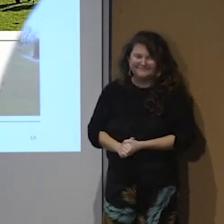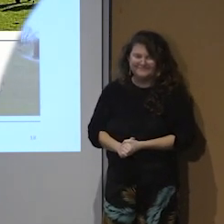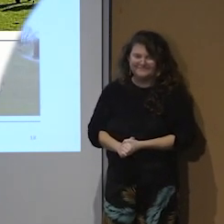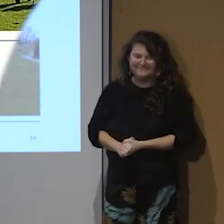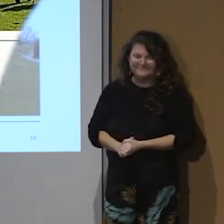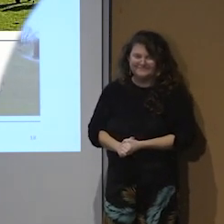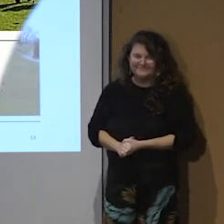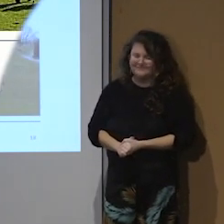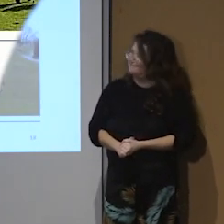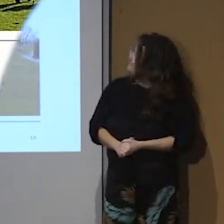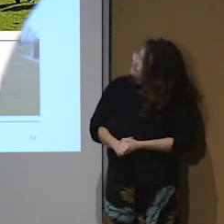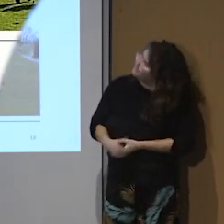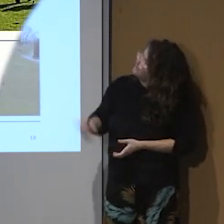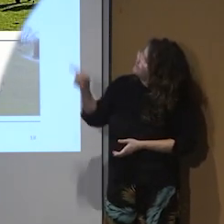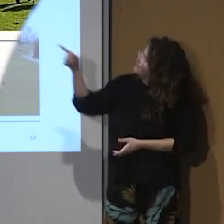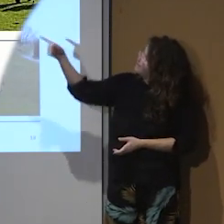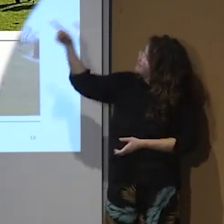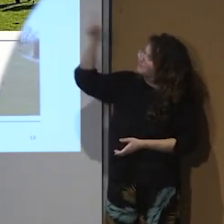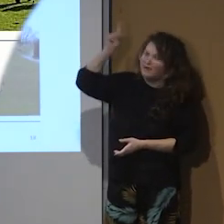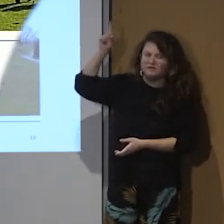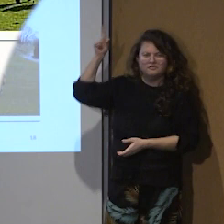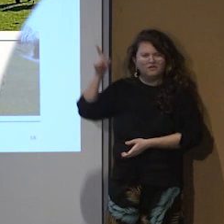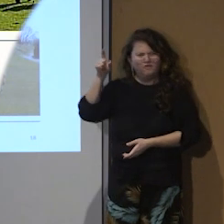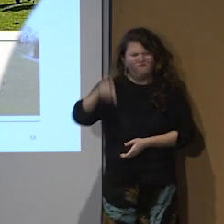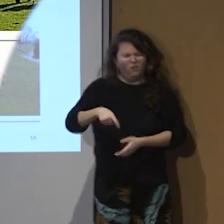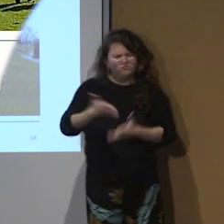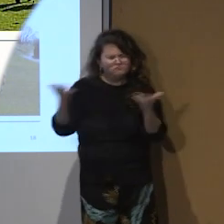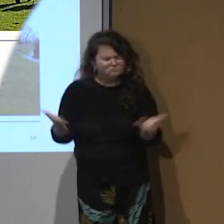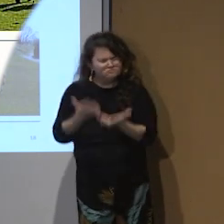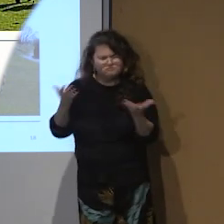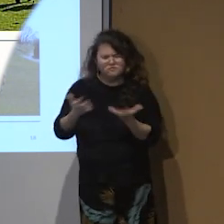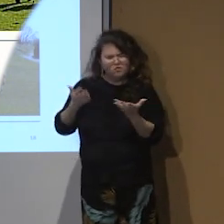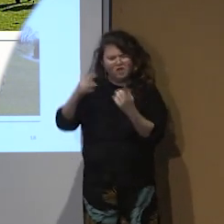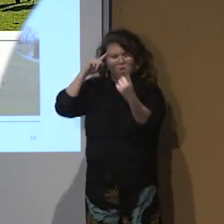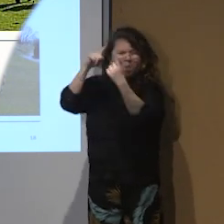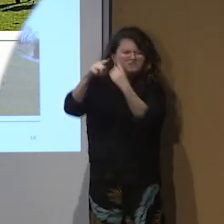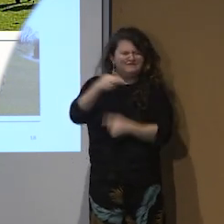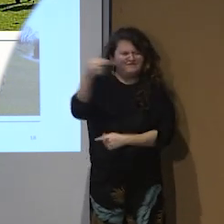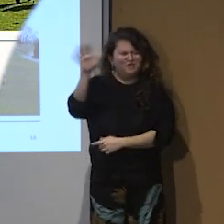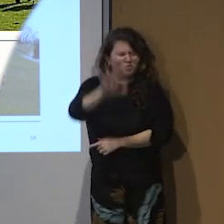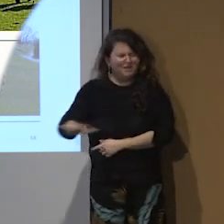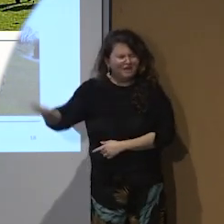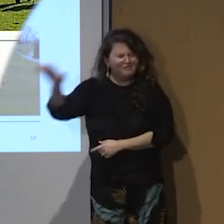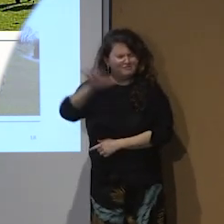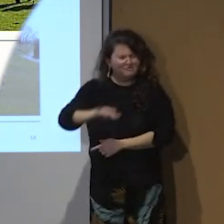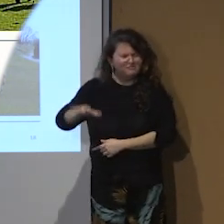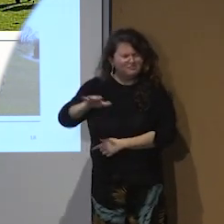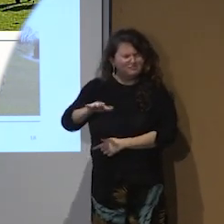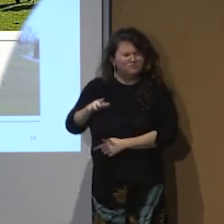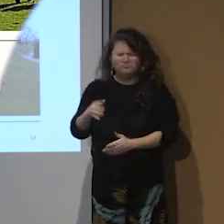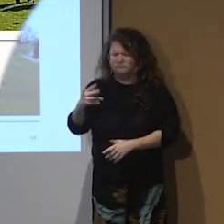La promotion de l'activité physique doit devenir une grande cause nationale. Donc vous avez vu l'urgence par rapport au dernier communiqué de l'OMS de